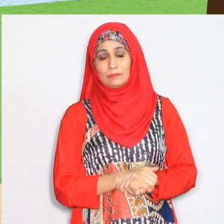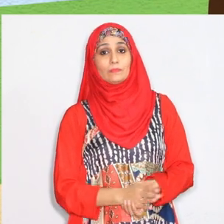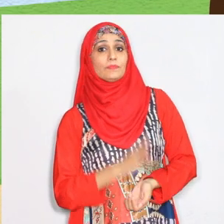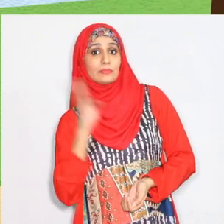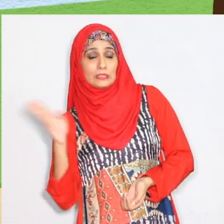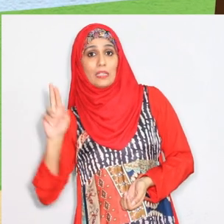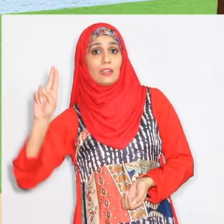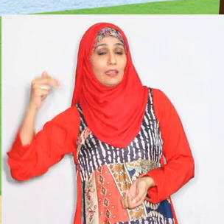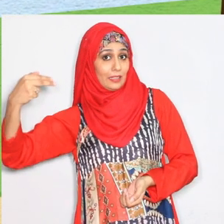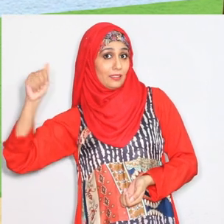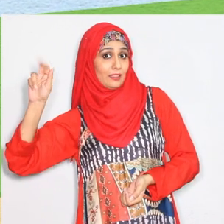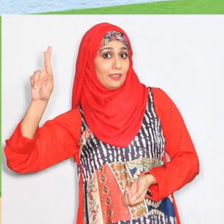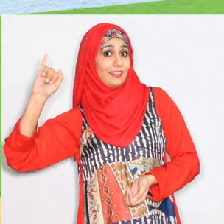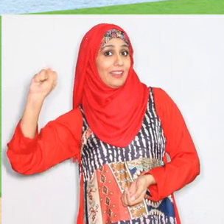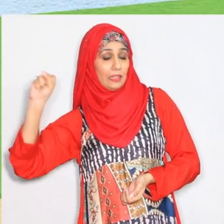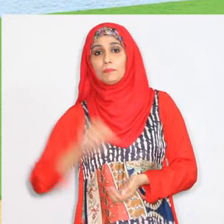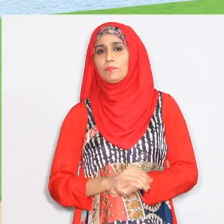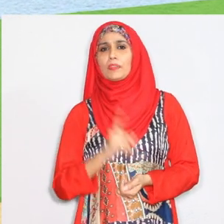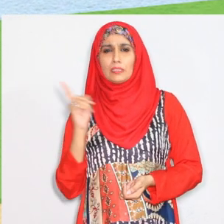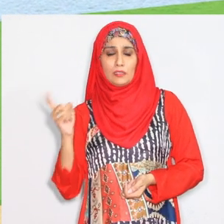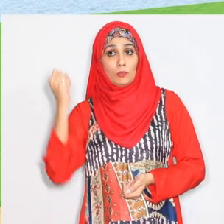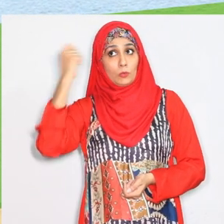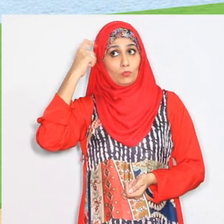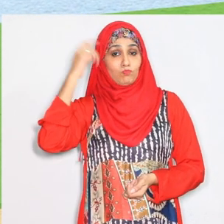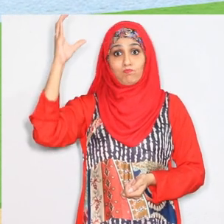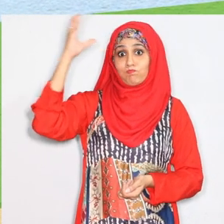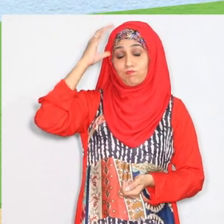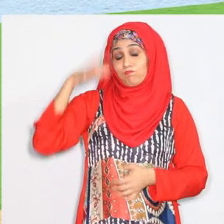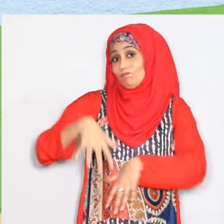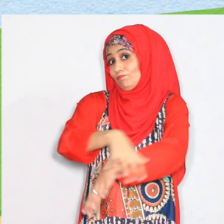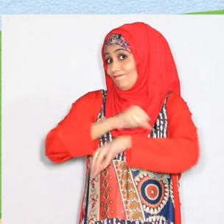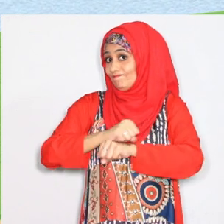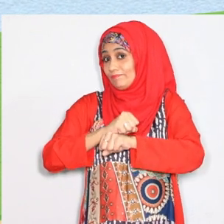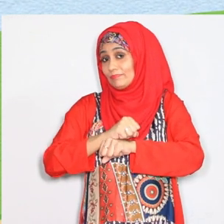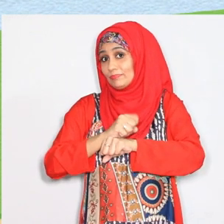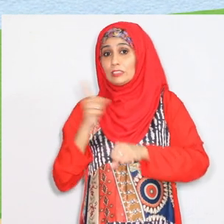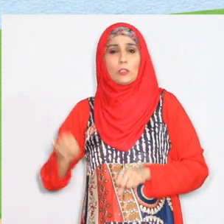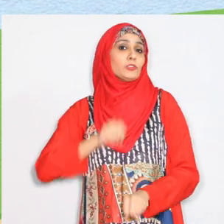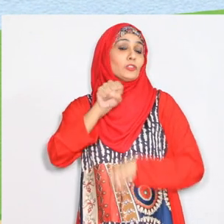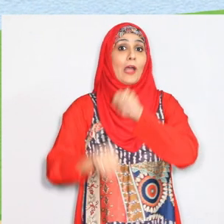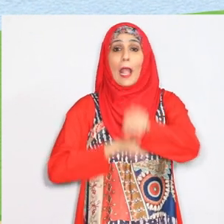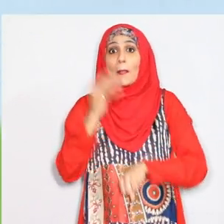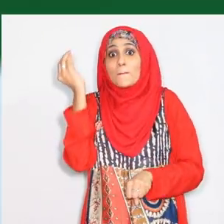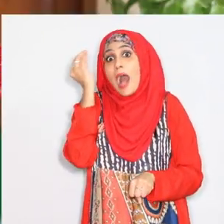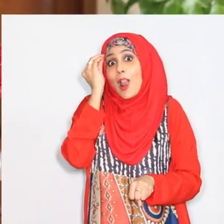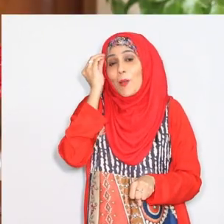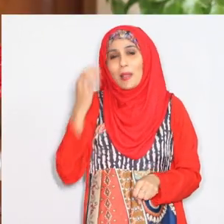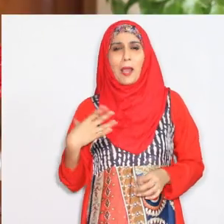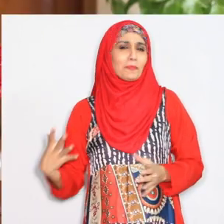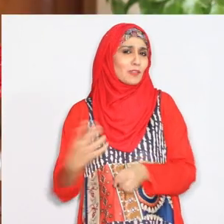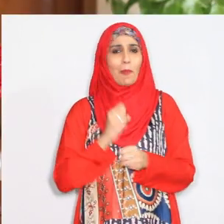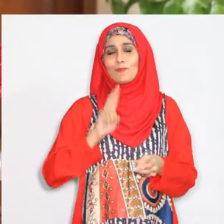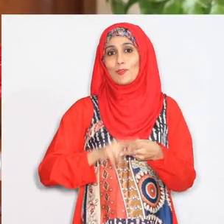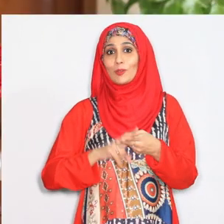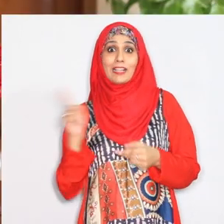ये है हारिस, है ये बहुत ज़हीन और होनहार, आता है इसे साइकिल चलाना और हम सबको